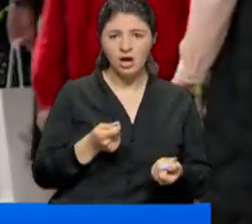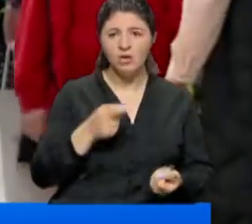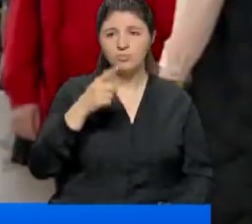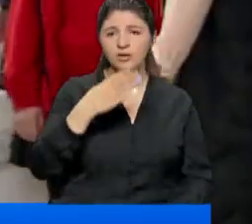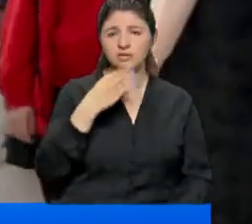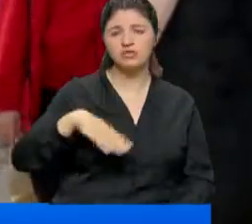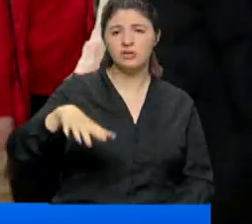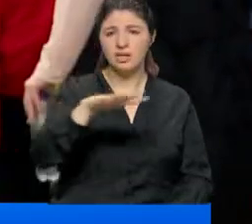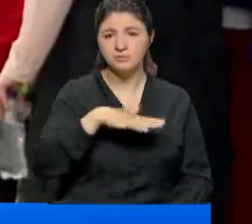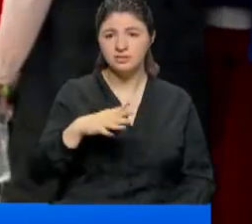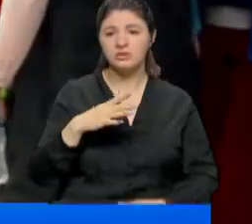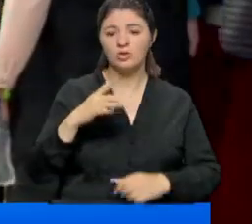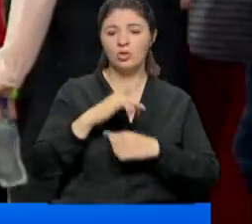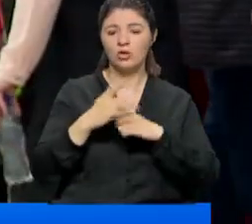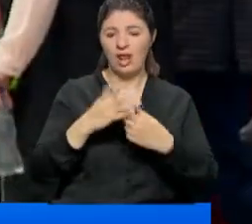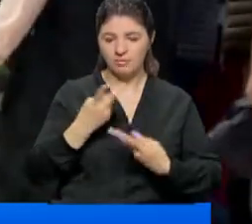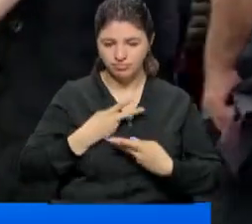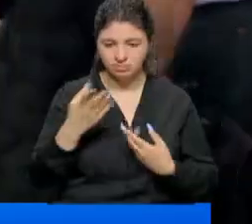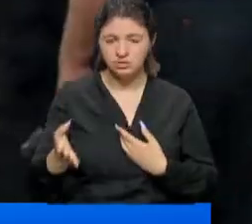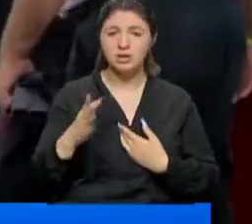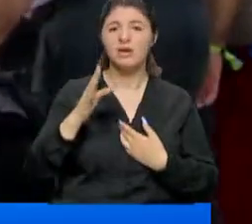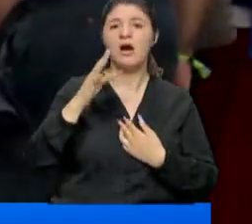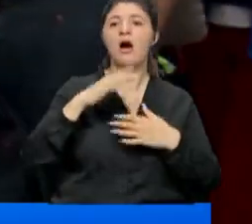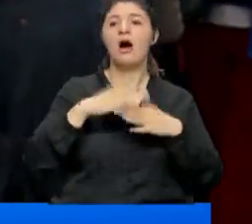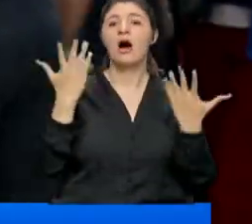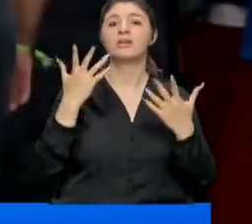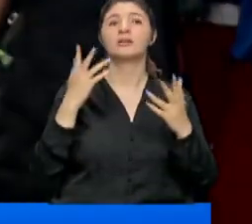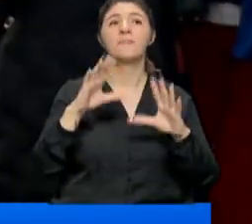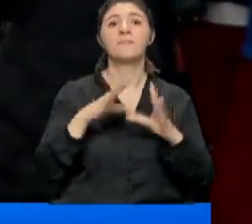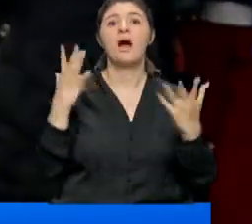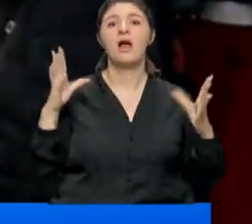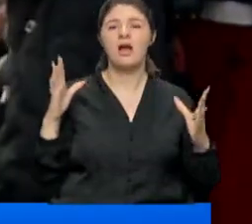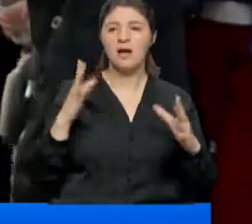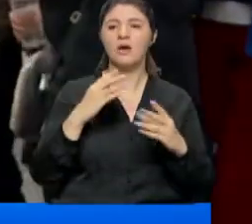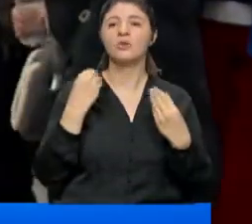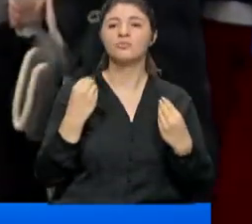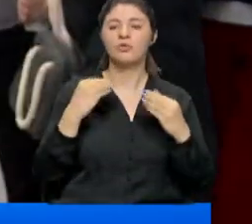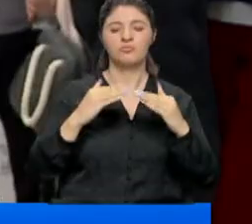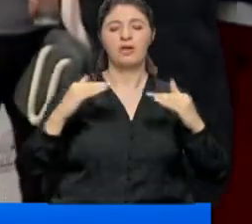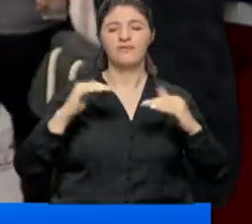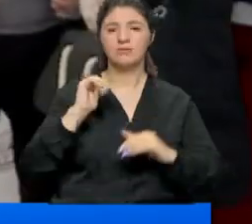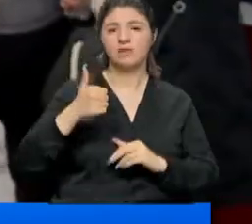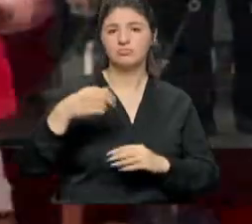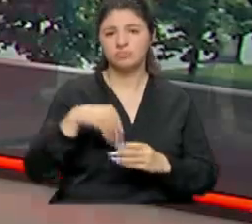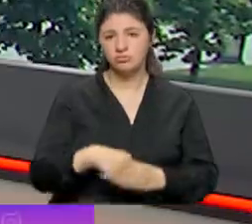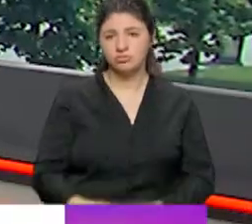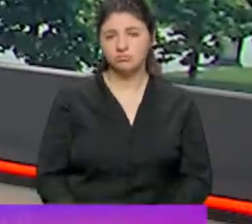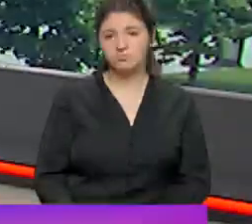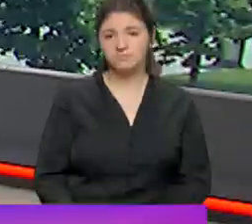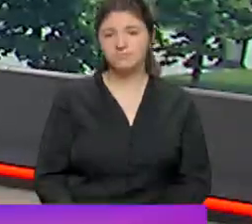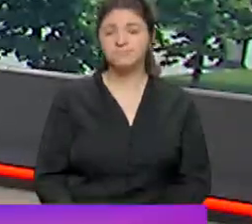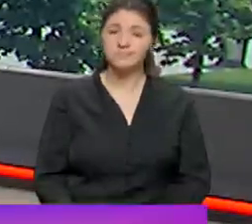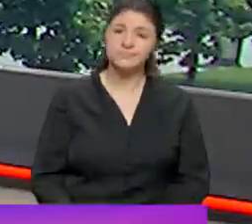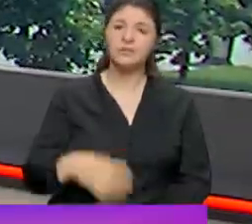bu gençlerimizin Ülkelerimizin aydınlık parlak bağımsız bir efe Yarınlar için